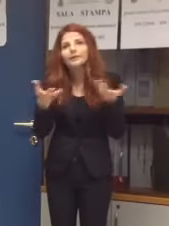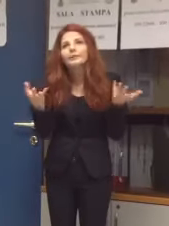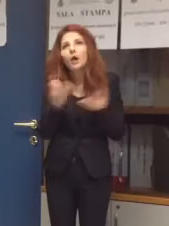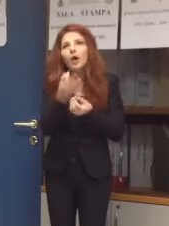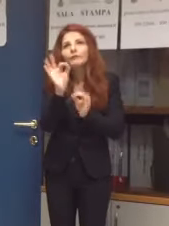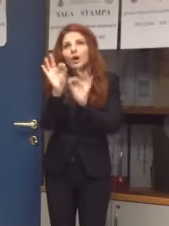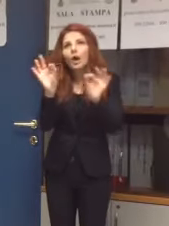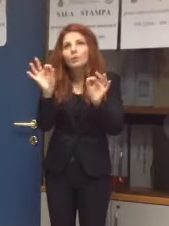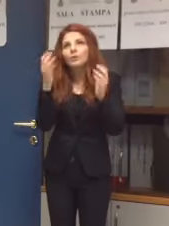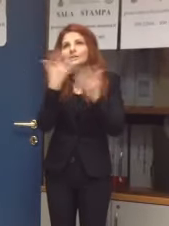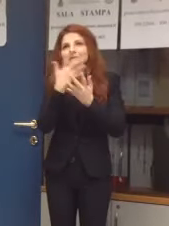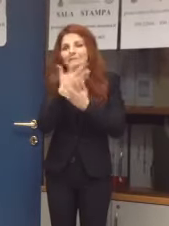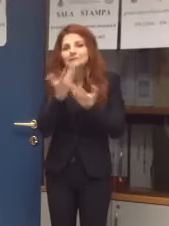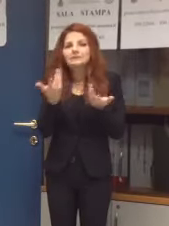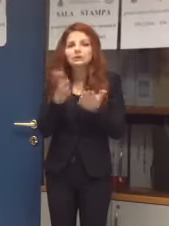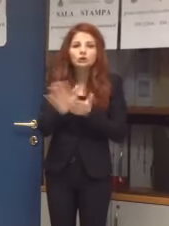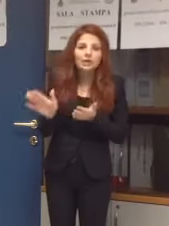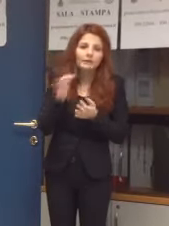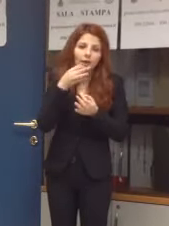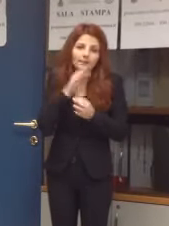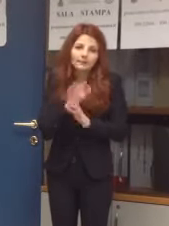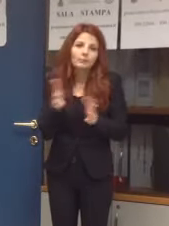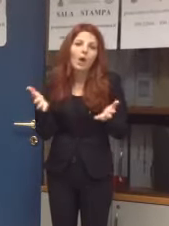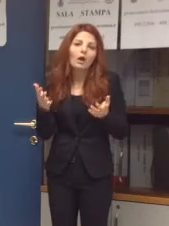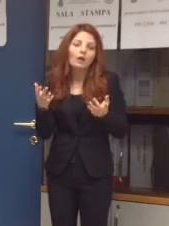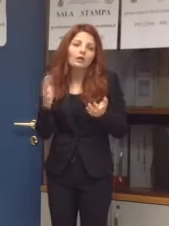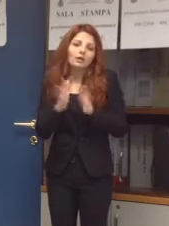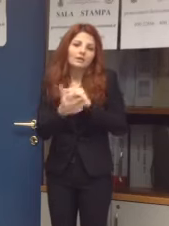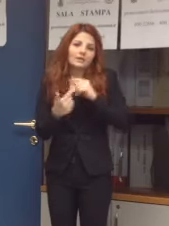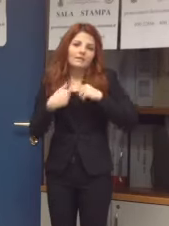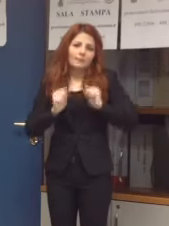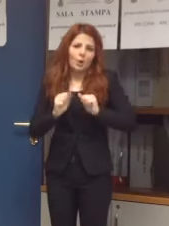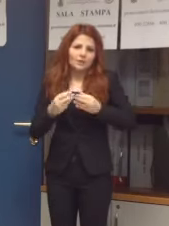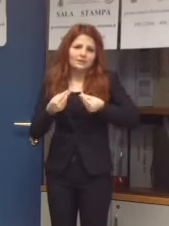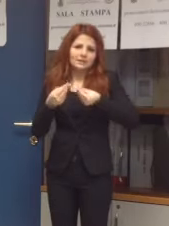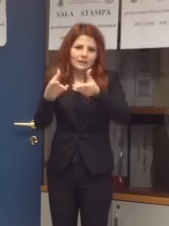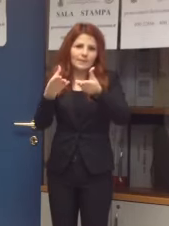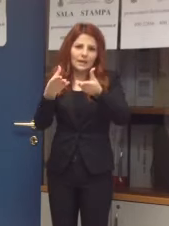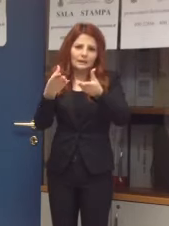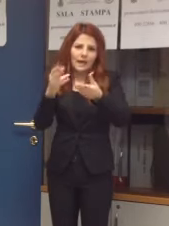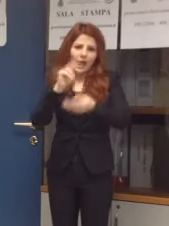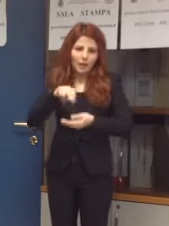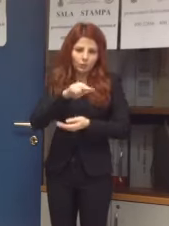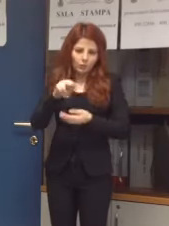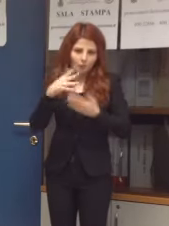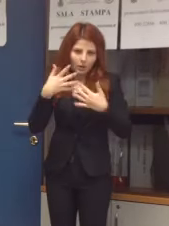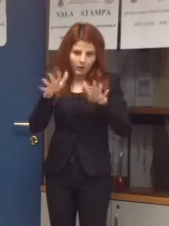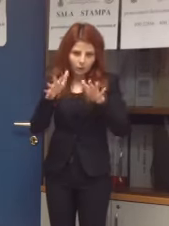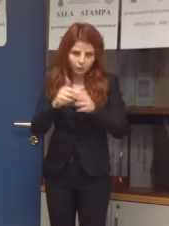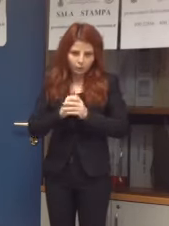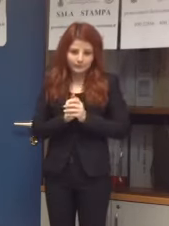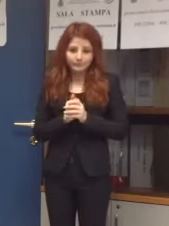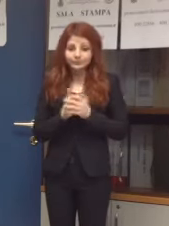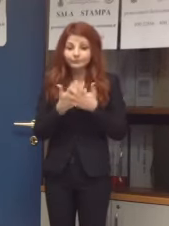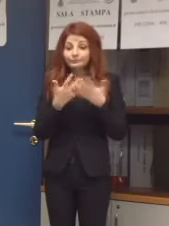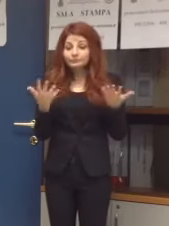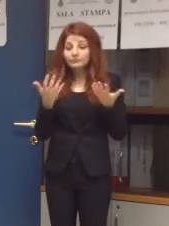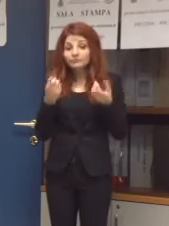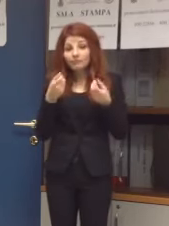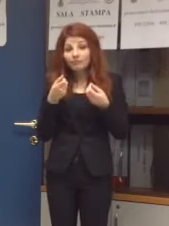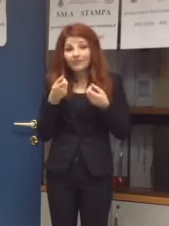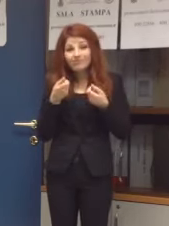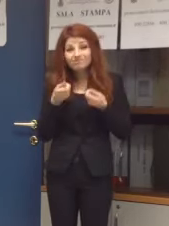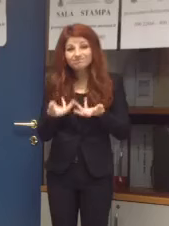essere commesso e quindi si deve dare la possibilità anche di evidenziarlo. Quello che ci capita molto spesso, sindaco, è che ci